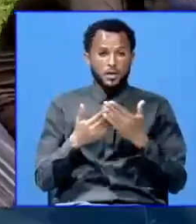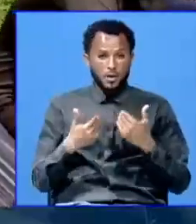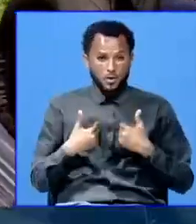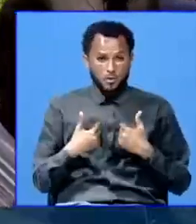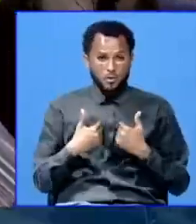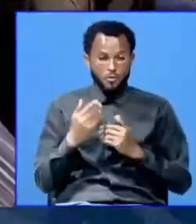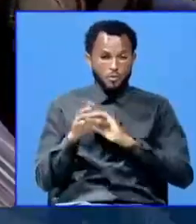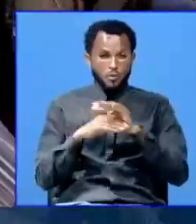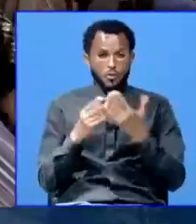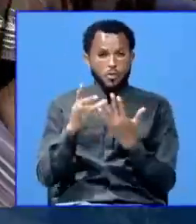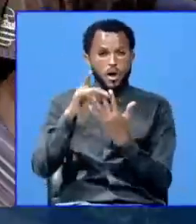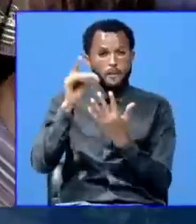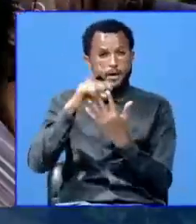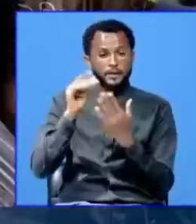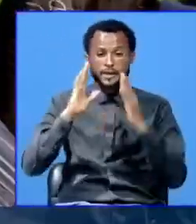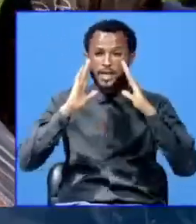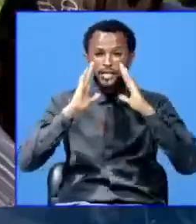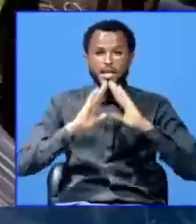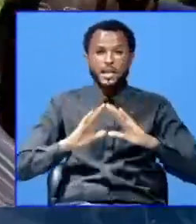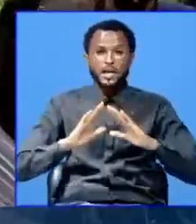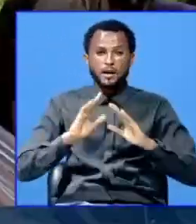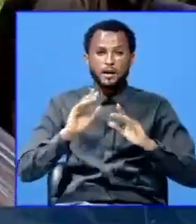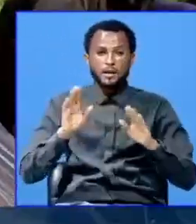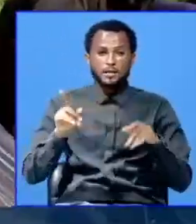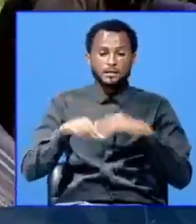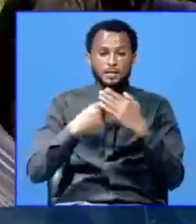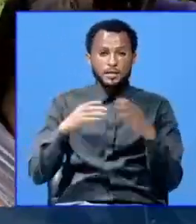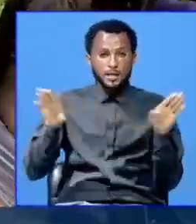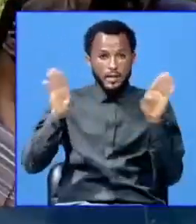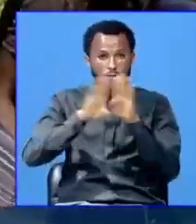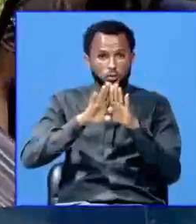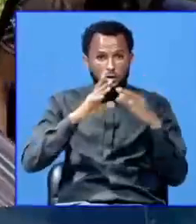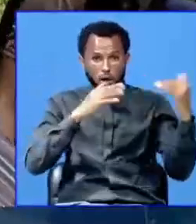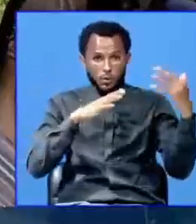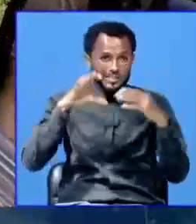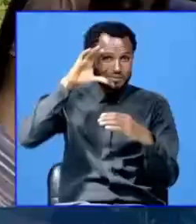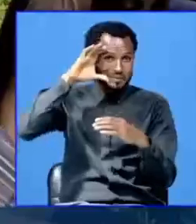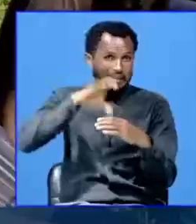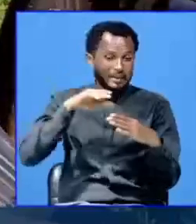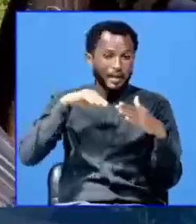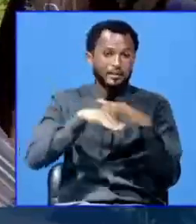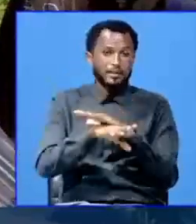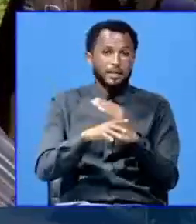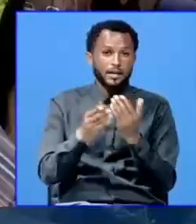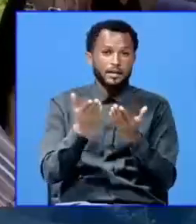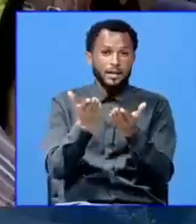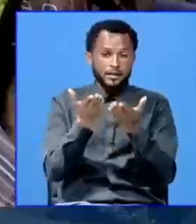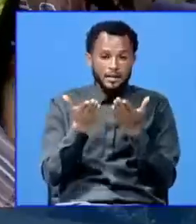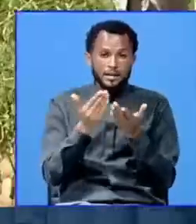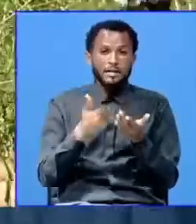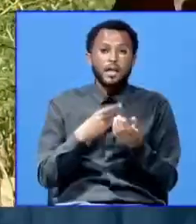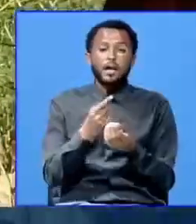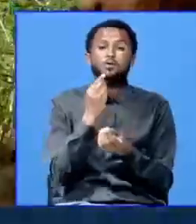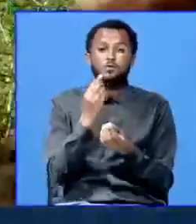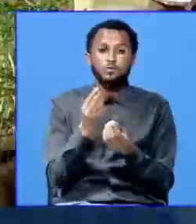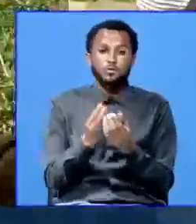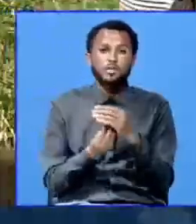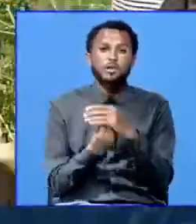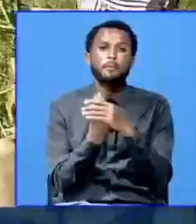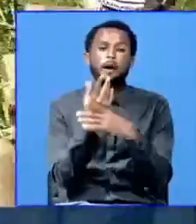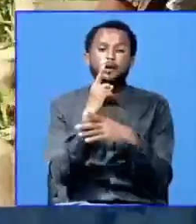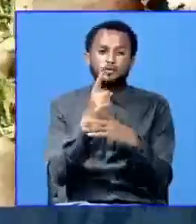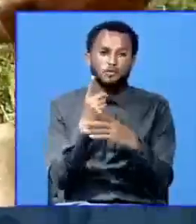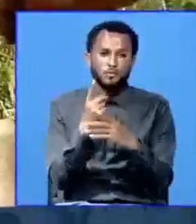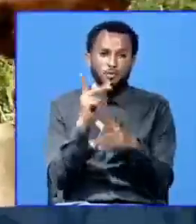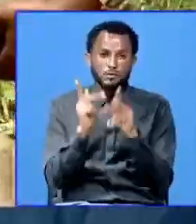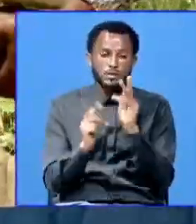ስለ ዘለዎ ኩሉ ኣማራፅታት ናይ ሰላም ስለ ዝተዓፀወ ኢና ናብ ውግእ ተገዲድና ኣቴና ስለዚ ባህግና እንታይ እዩ ባህጊ ህዝቢ ትግራይ ልምዓት እዩ